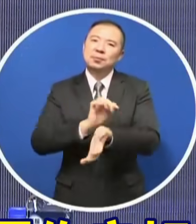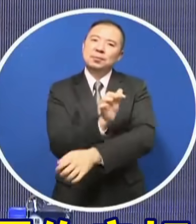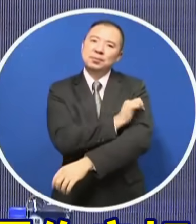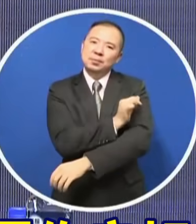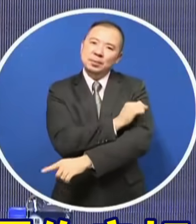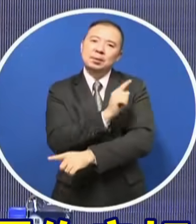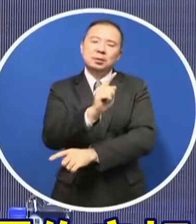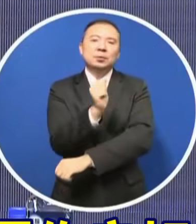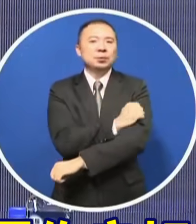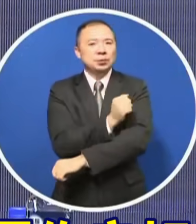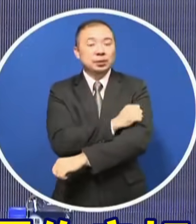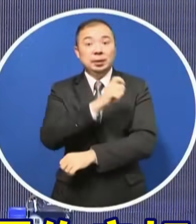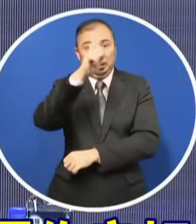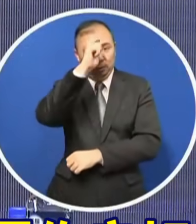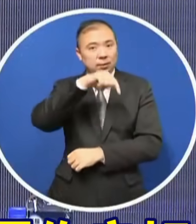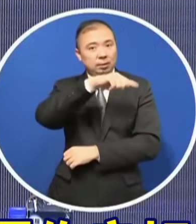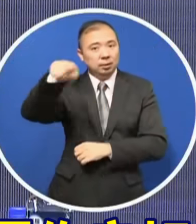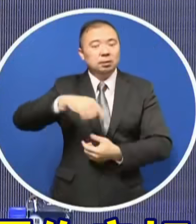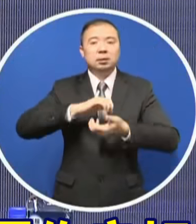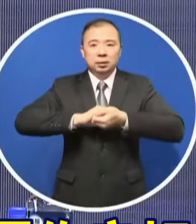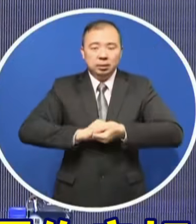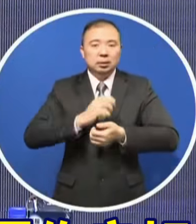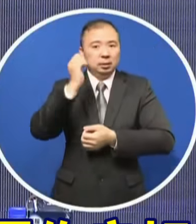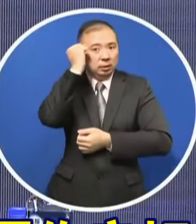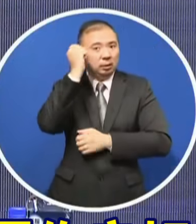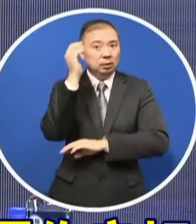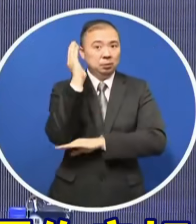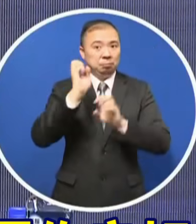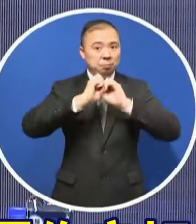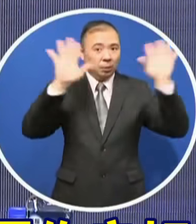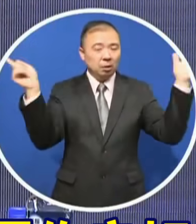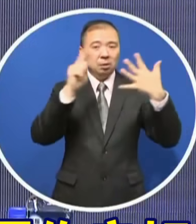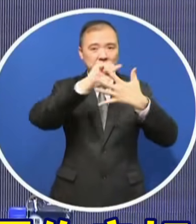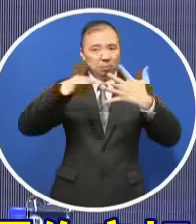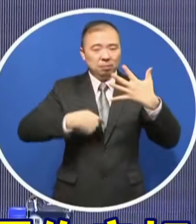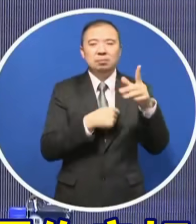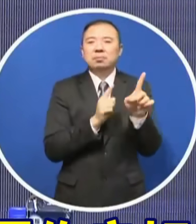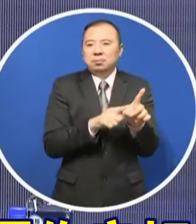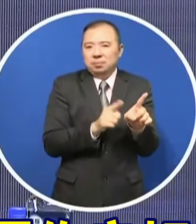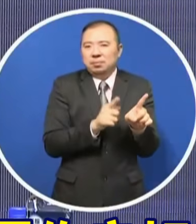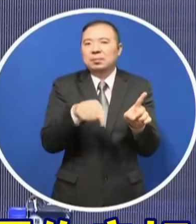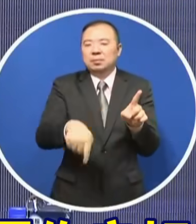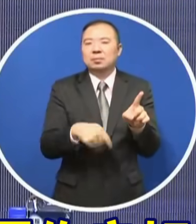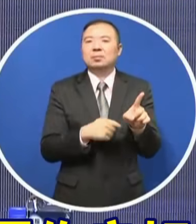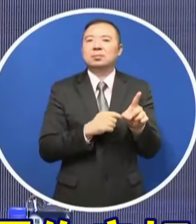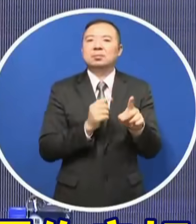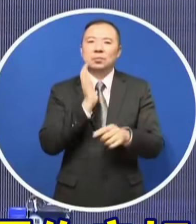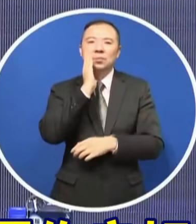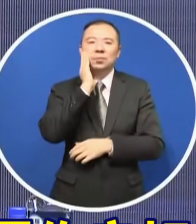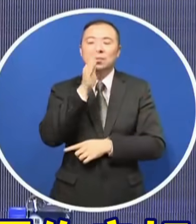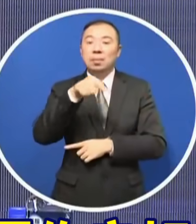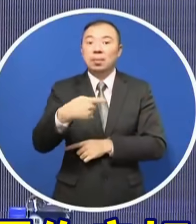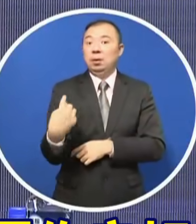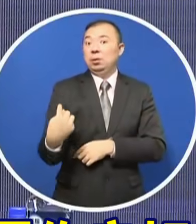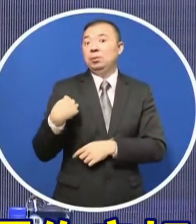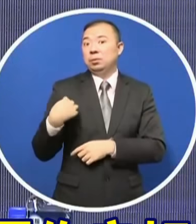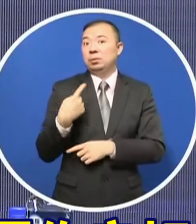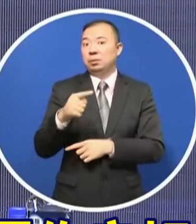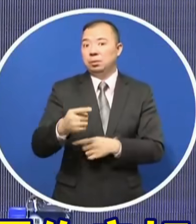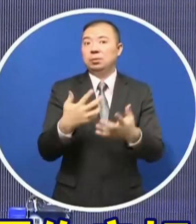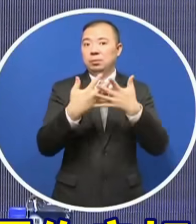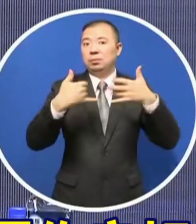统的顺序，这样的施打才会非常有序。到昨天，疫苗登记预约系统已累计超